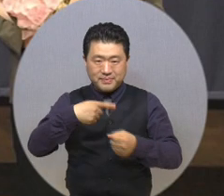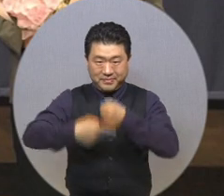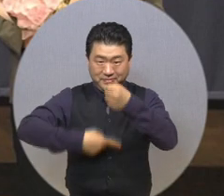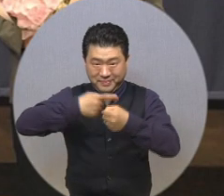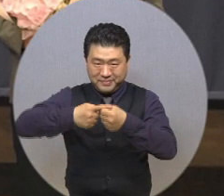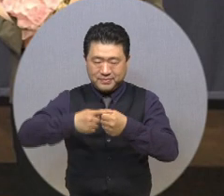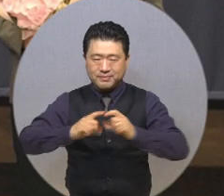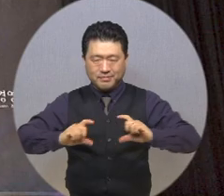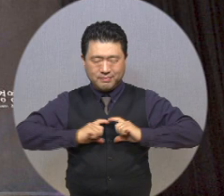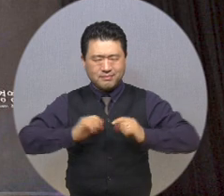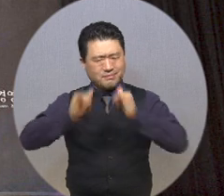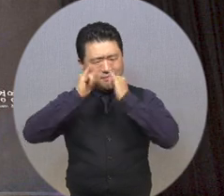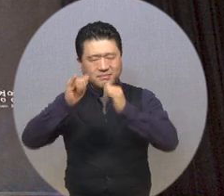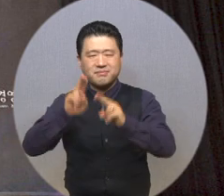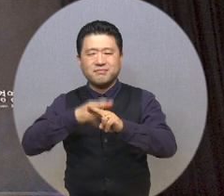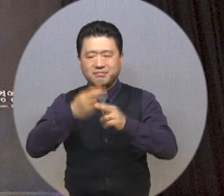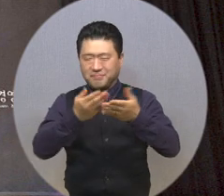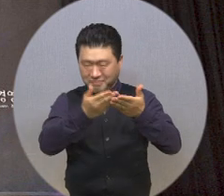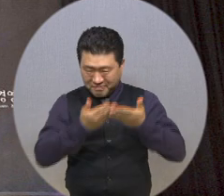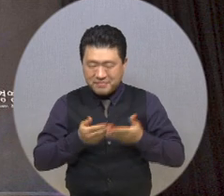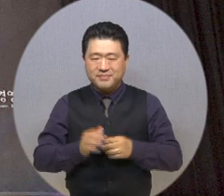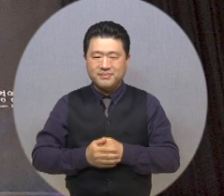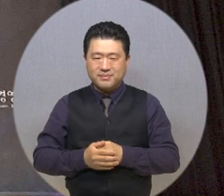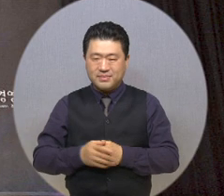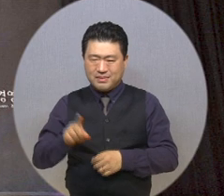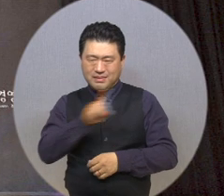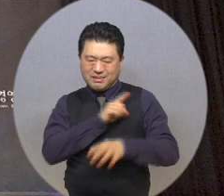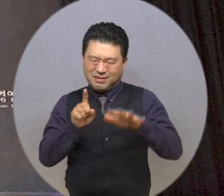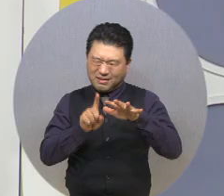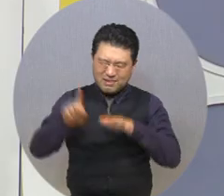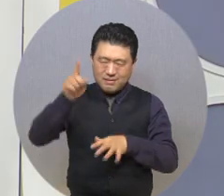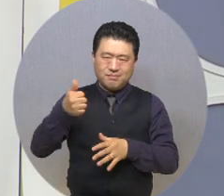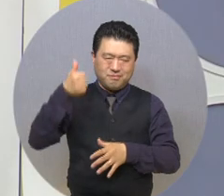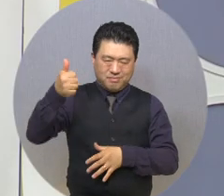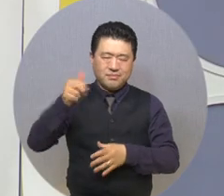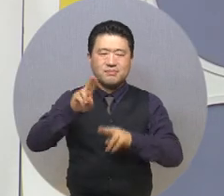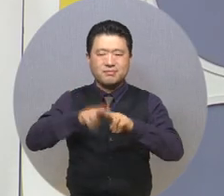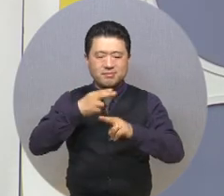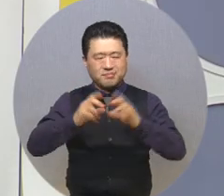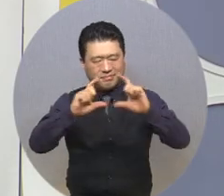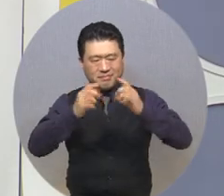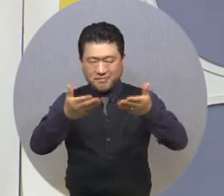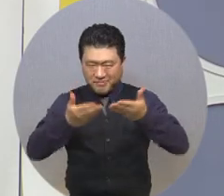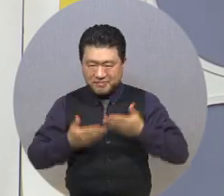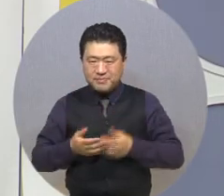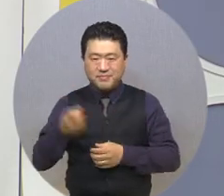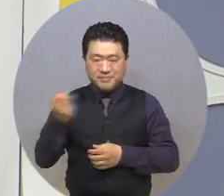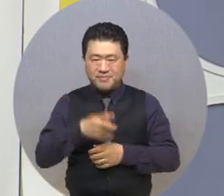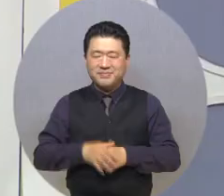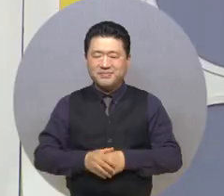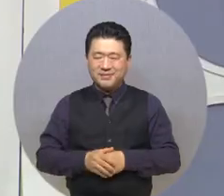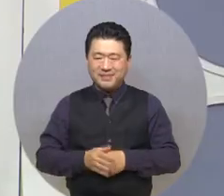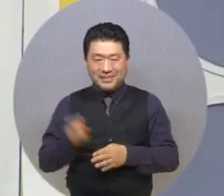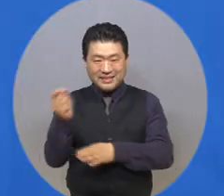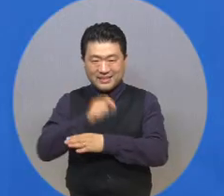네. 브랜드 대상, 또 오. 소비자가 선정하는 최고의 브랜드 대상. 네. 그리고 또 업무적으로는